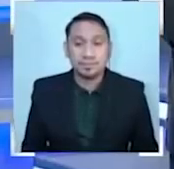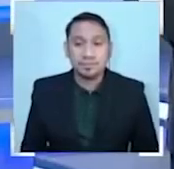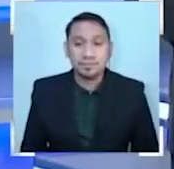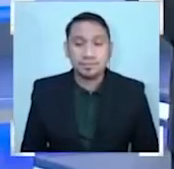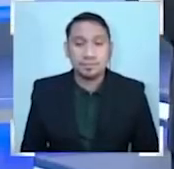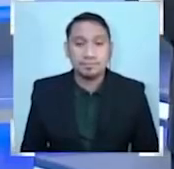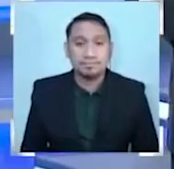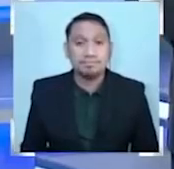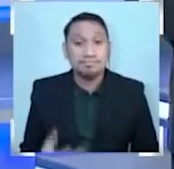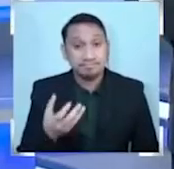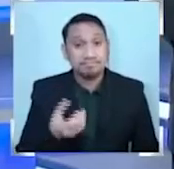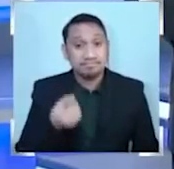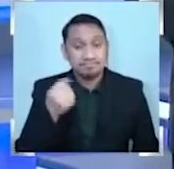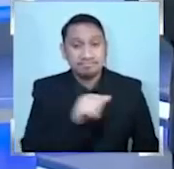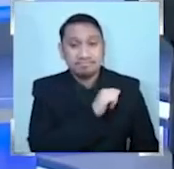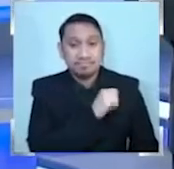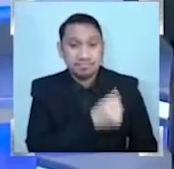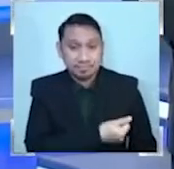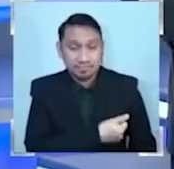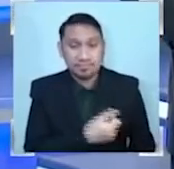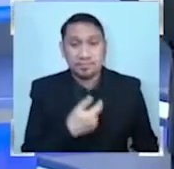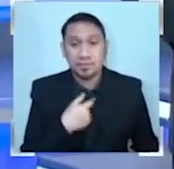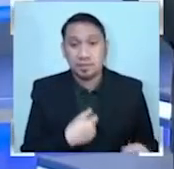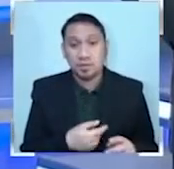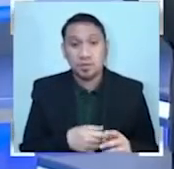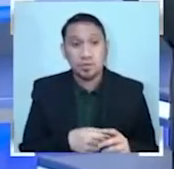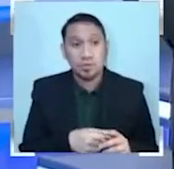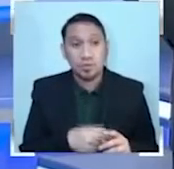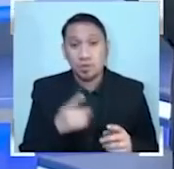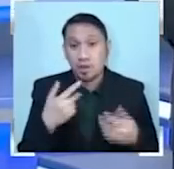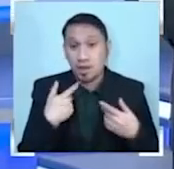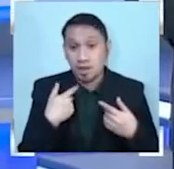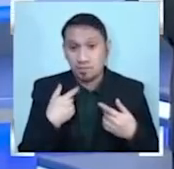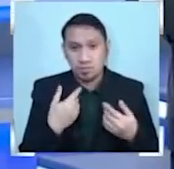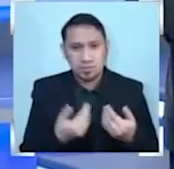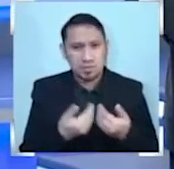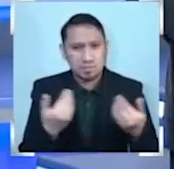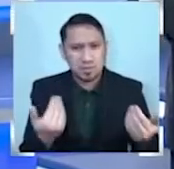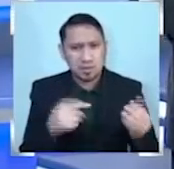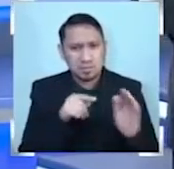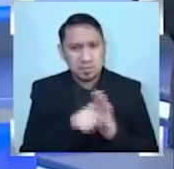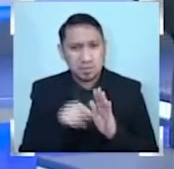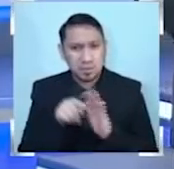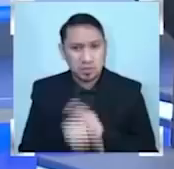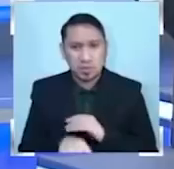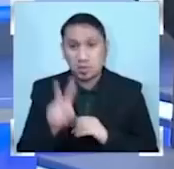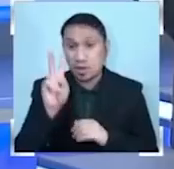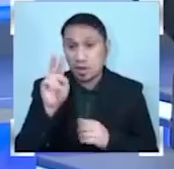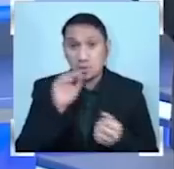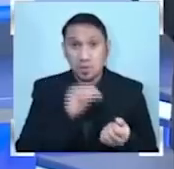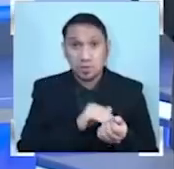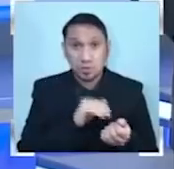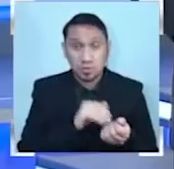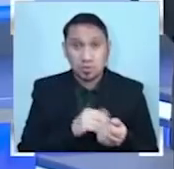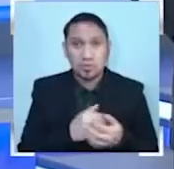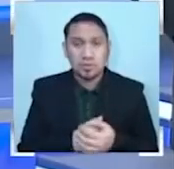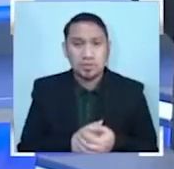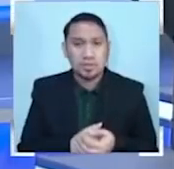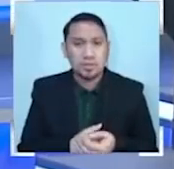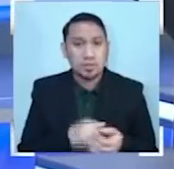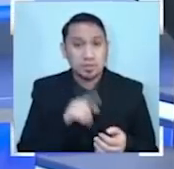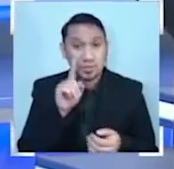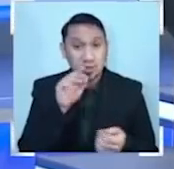Hawak na ng otoridad ang mga pangunahing suspect sa magkahiwalay na pagpatay sa dalawang doktor, kabilang ang isang doctor to the barrio